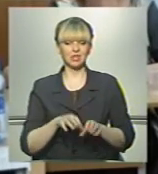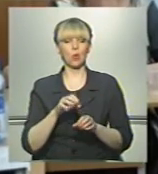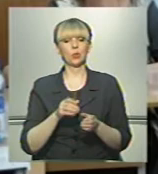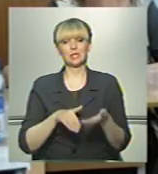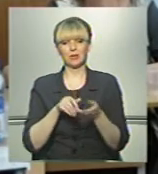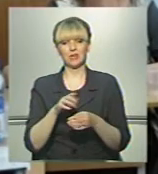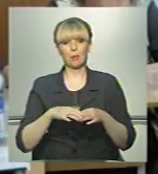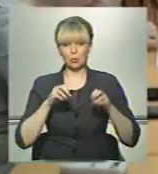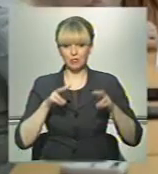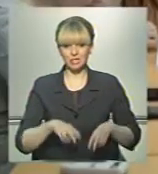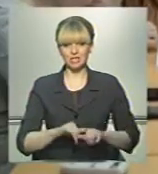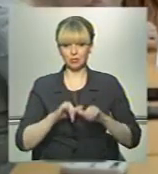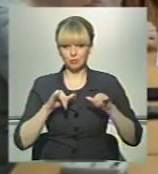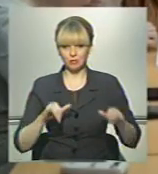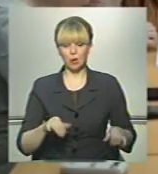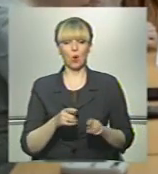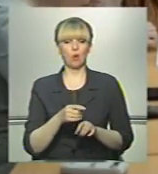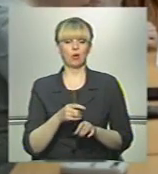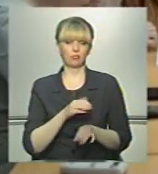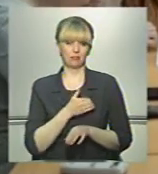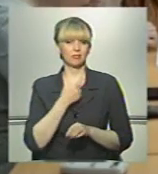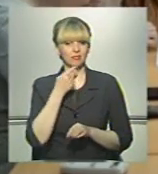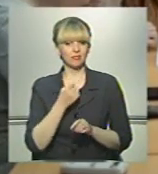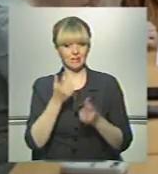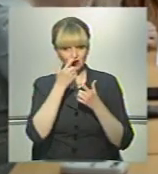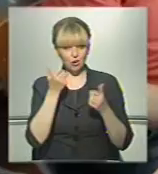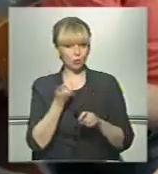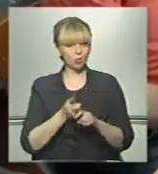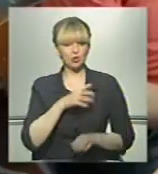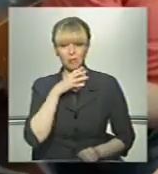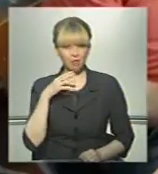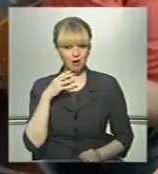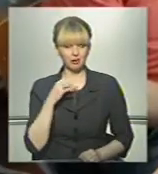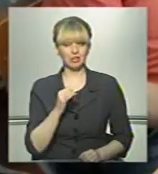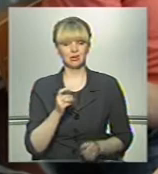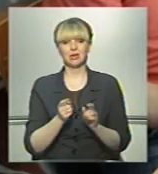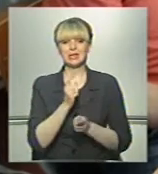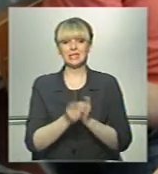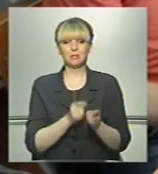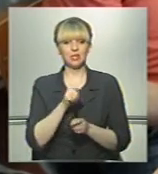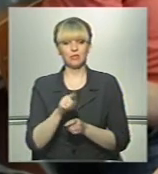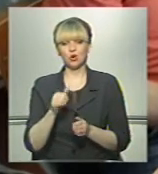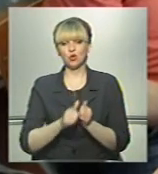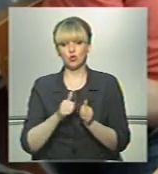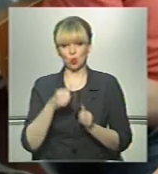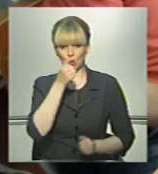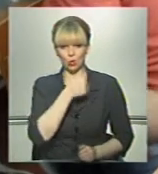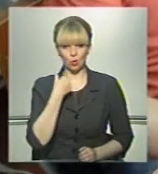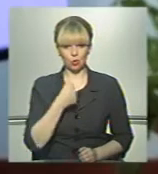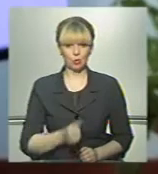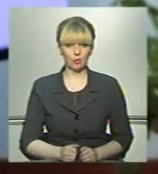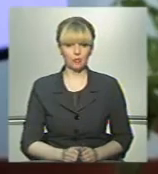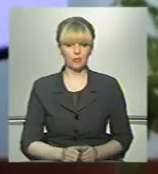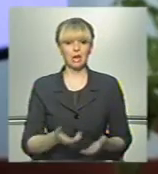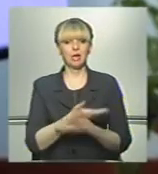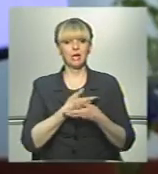сприяють їх професійному росту. Хоча, зізнаються, інформації дуже багато і змінюється вона чи не щороку.